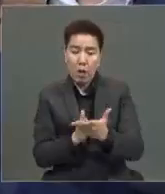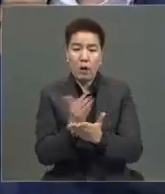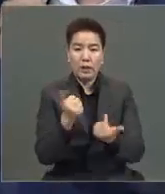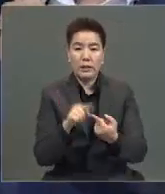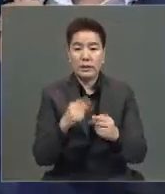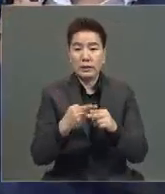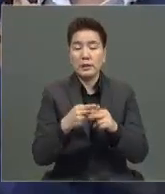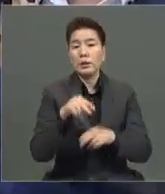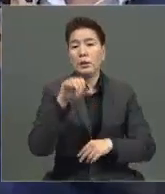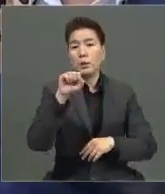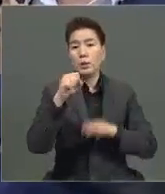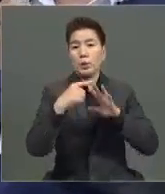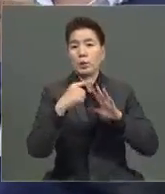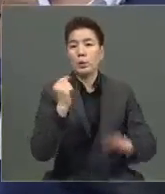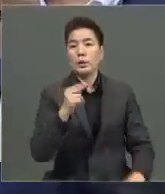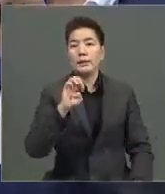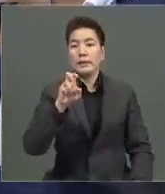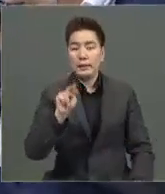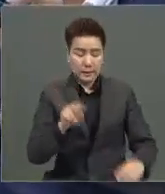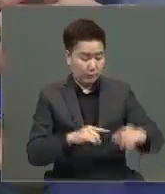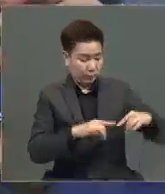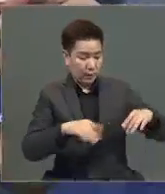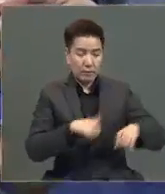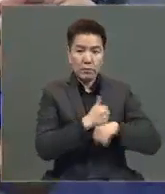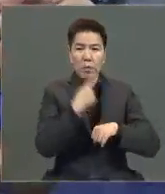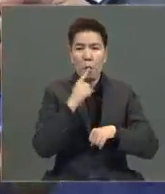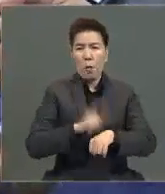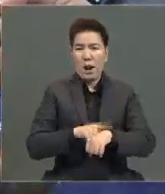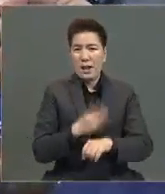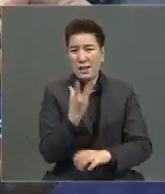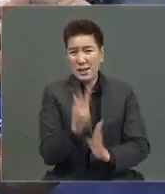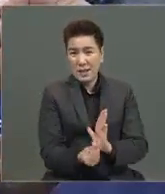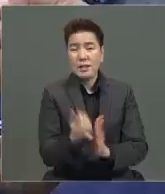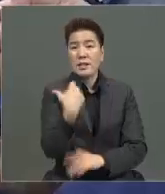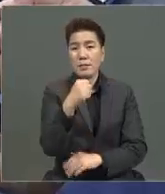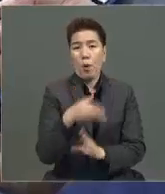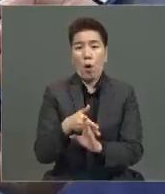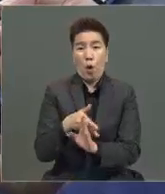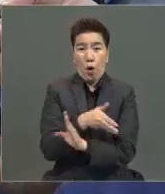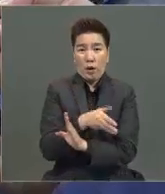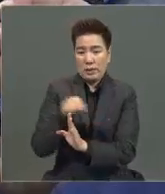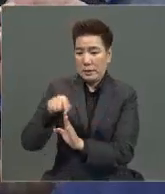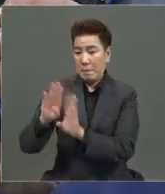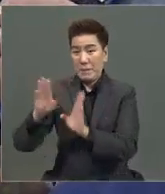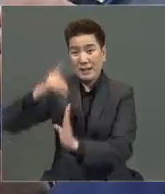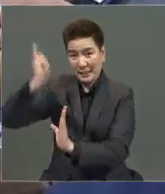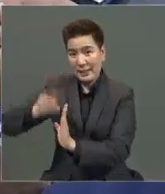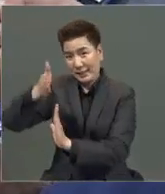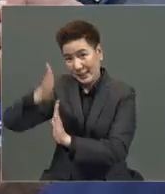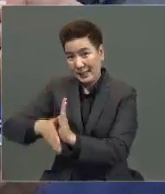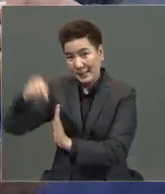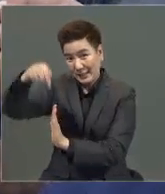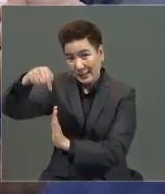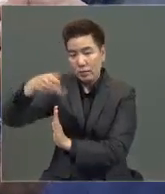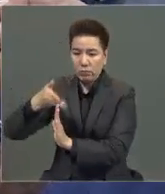นายสุทินคลังแสงประธานวิปฝ่ายค้านค่ะที่เชื่อว่าถึงแม้ว่ามีเวลาเพียงแค่10วันก่อนเปิดประชุมสภาสมัยสามัญก็ไ